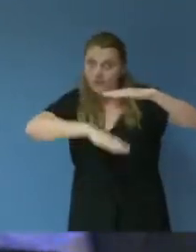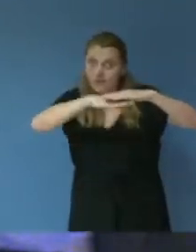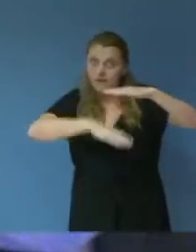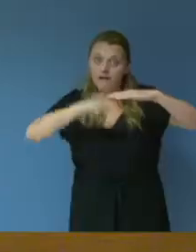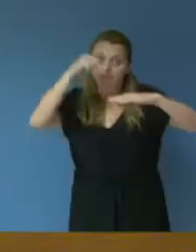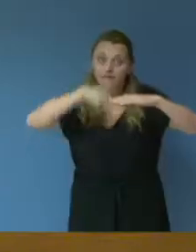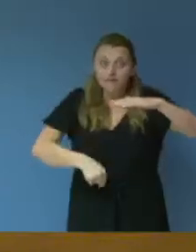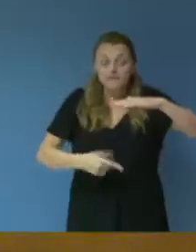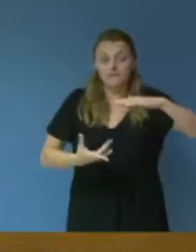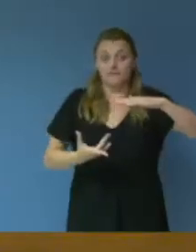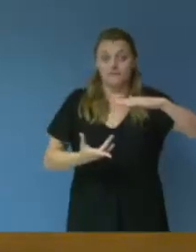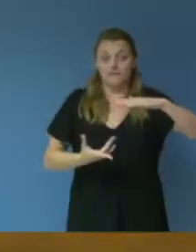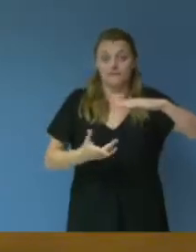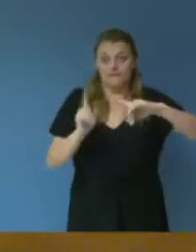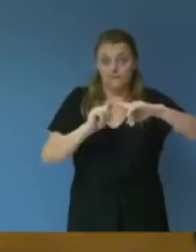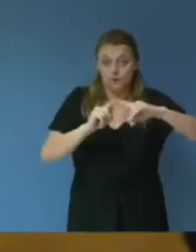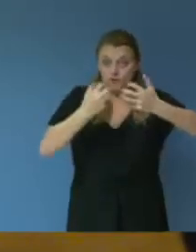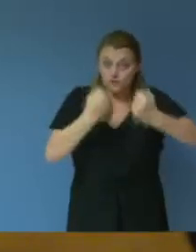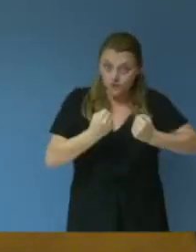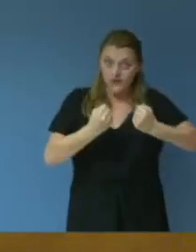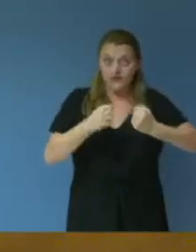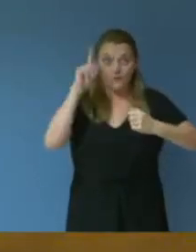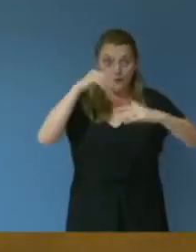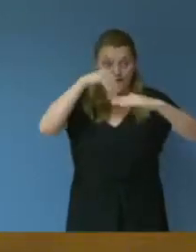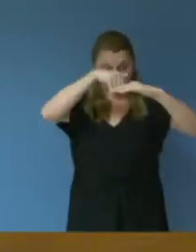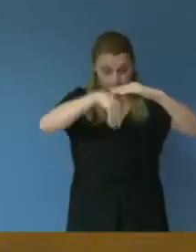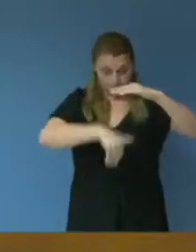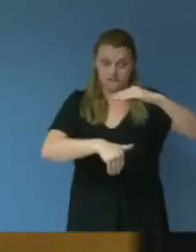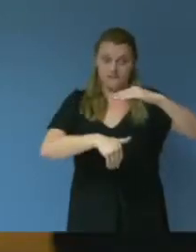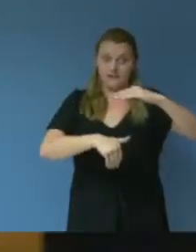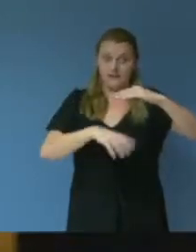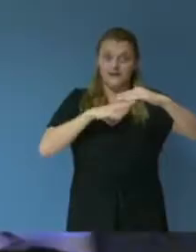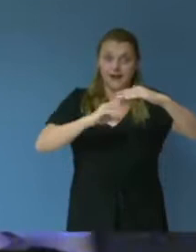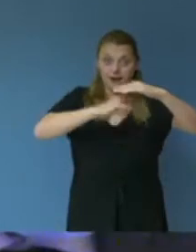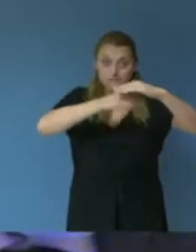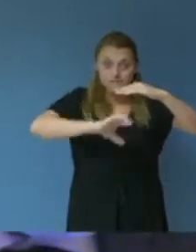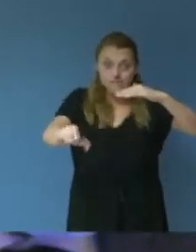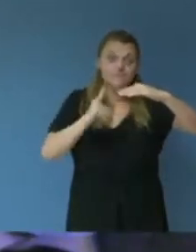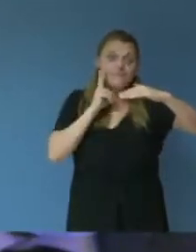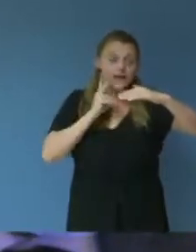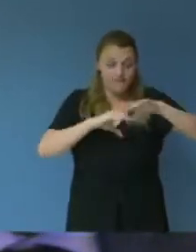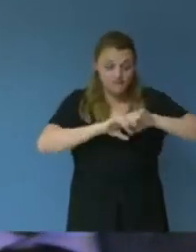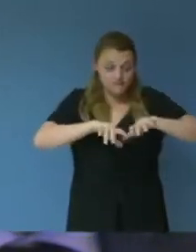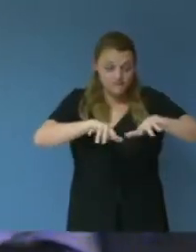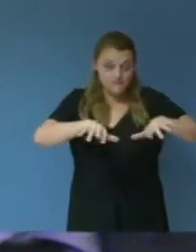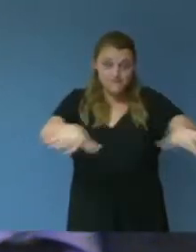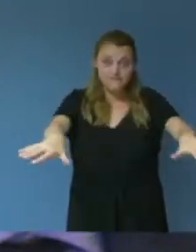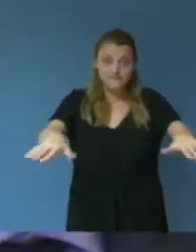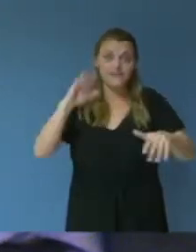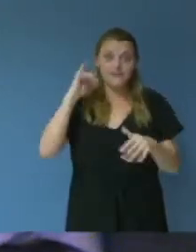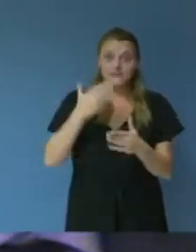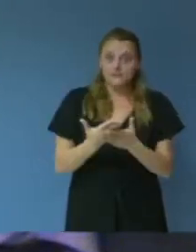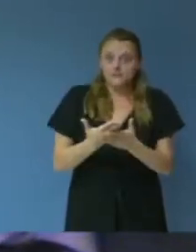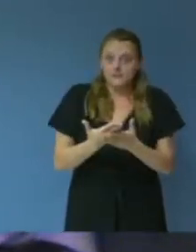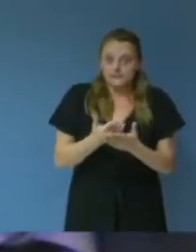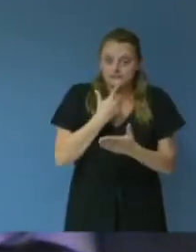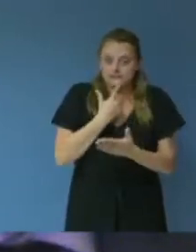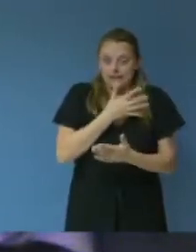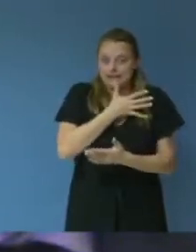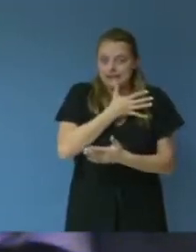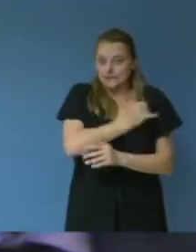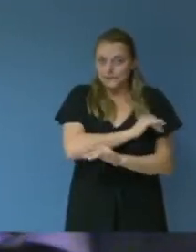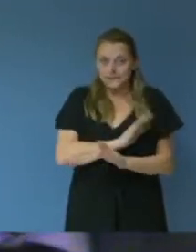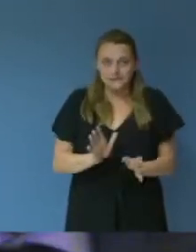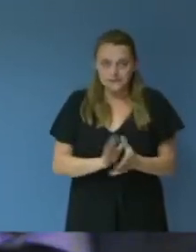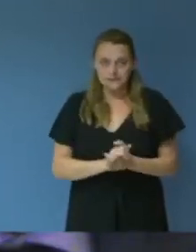avez des caves et des cavités à quelques, même pas mètres, mais centimètres du sol. Concernant